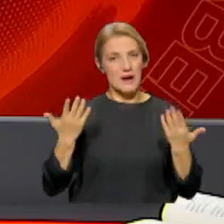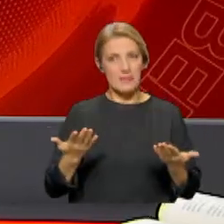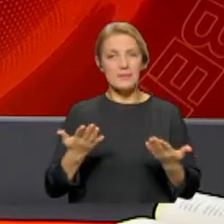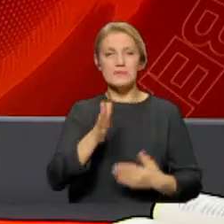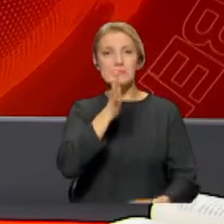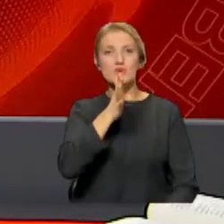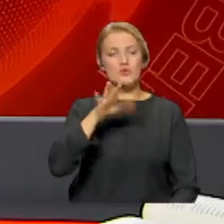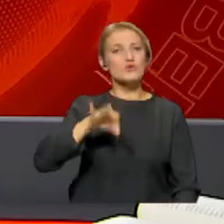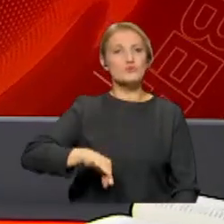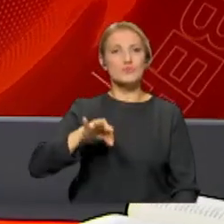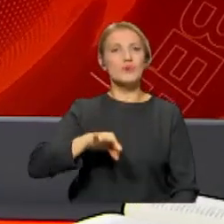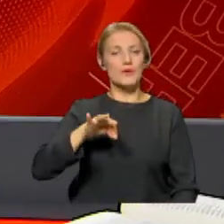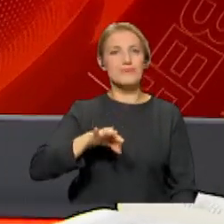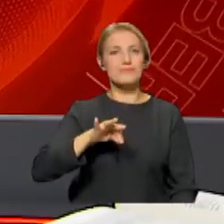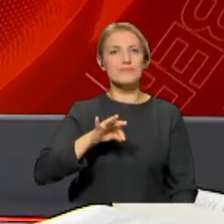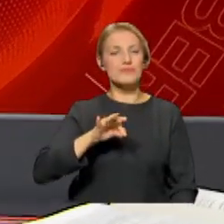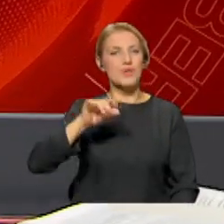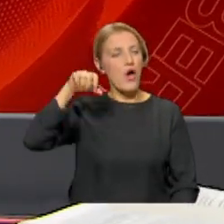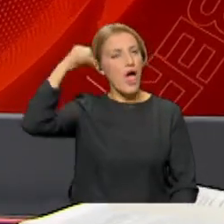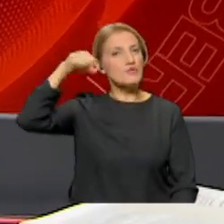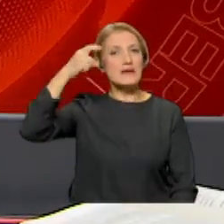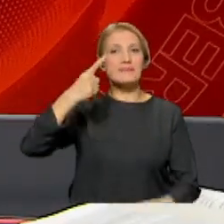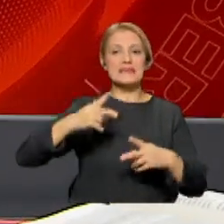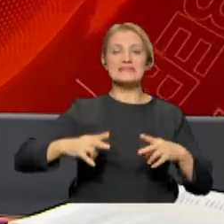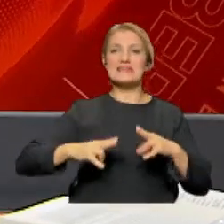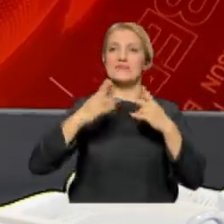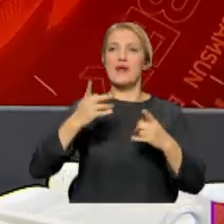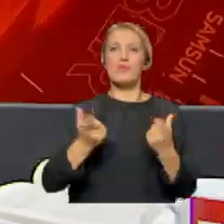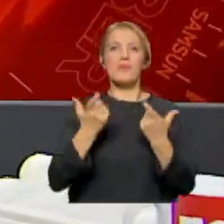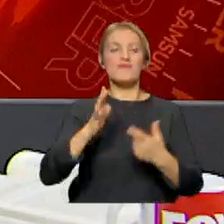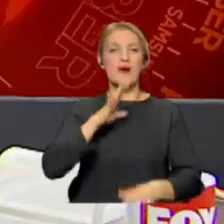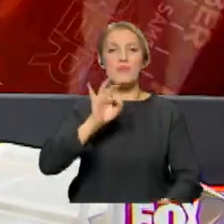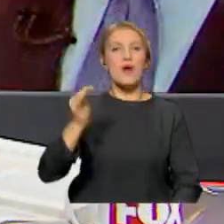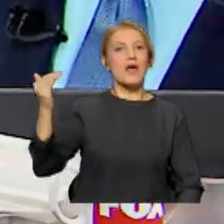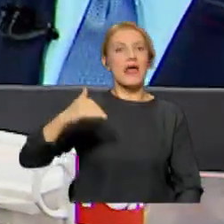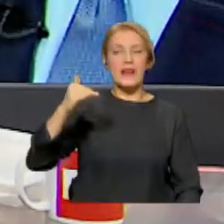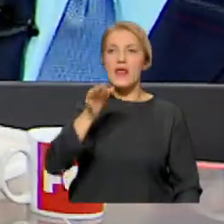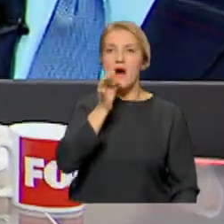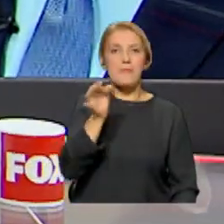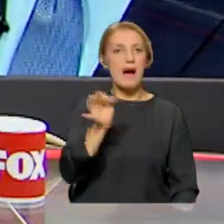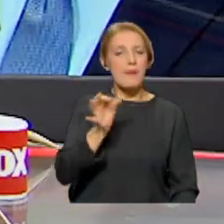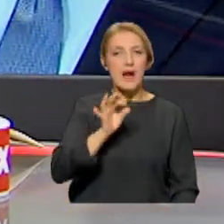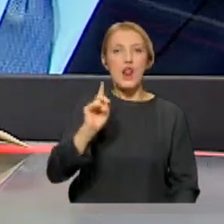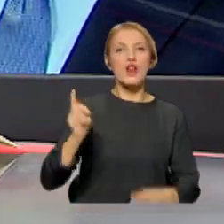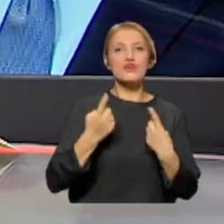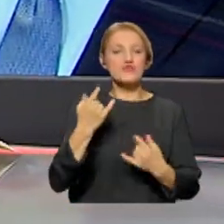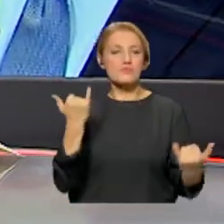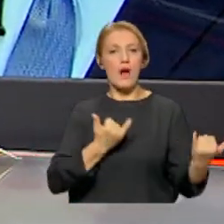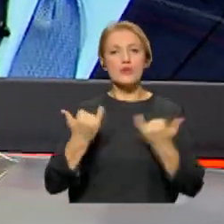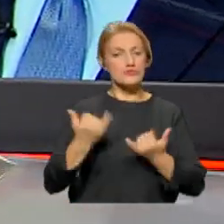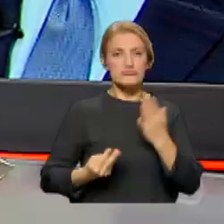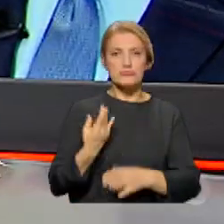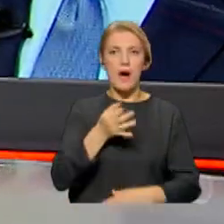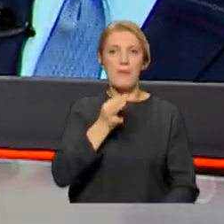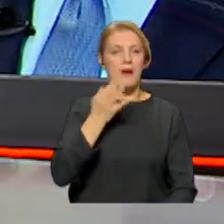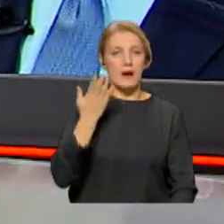Bugün biliyorsunuz bugün Özbekistan'da bir Zirve vardı buradan gelen haberler ilginç tartışma yaratacak